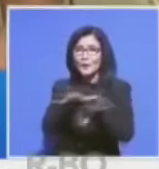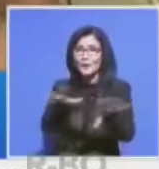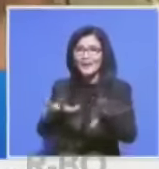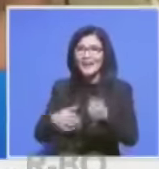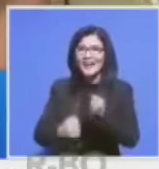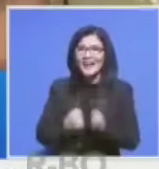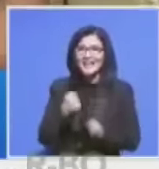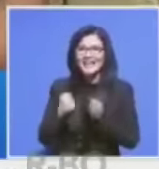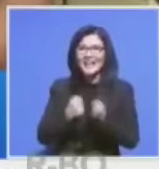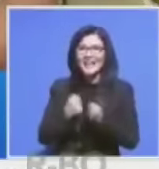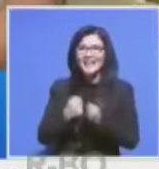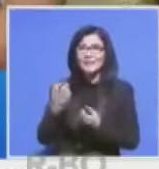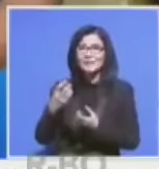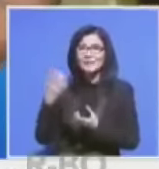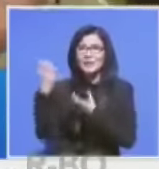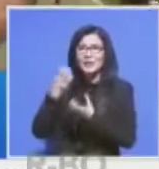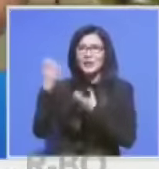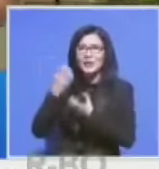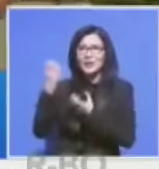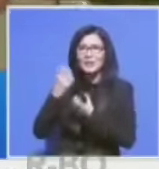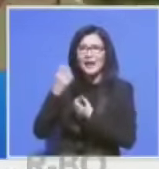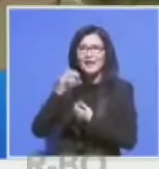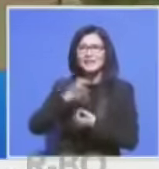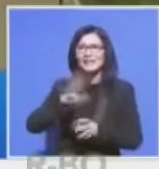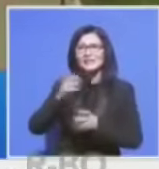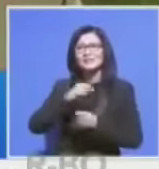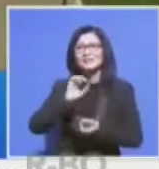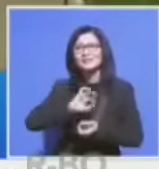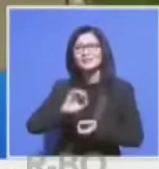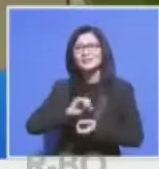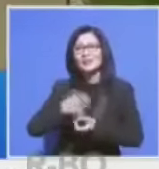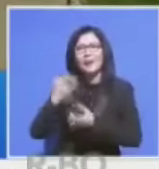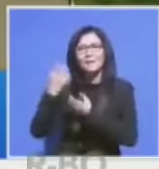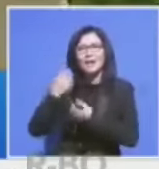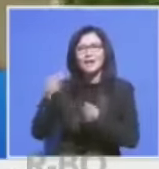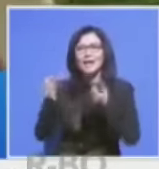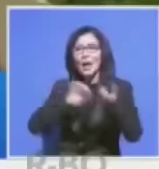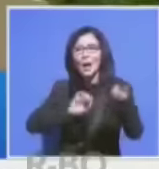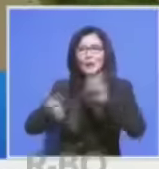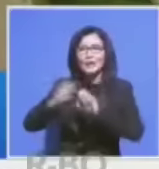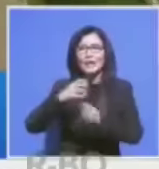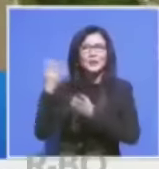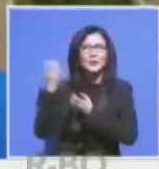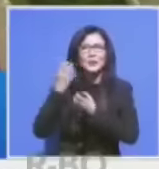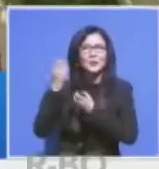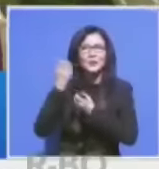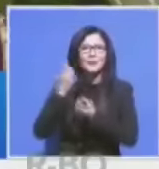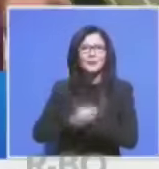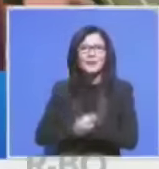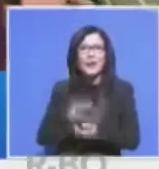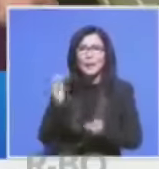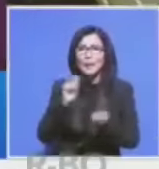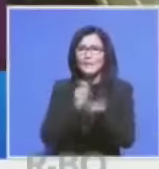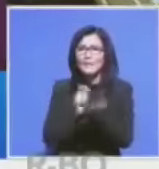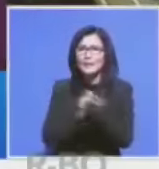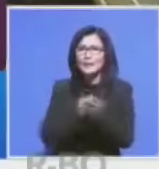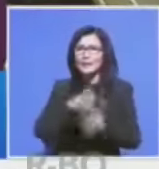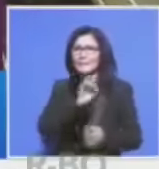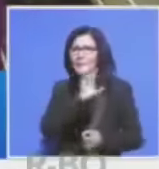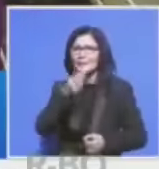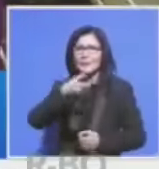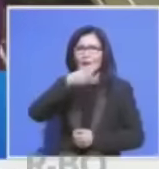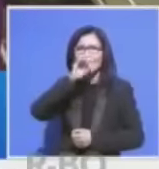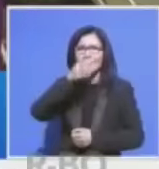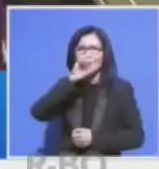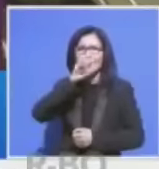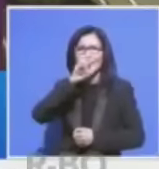Bergaya layaknya seorang bartender di hotel berbintang, pedagang kaki lima yang satu ini lincah sekali meracik berbagai rasa minuman dingin